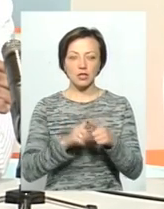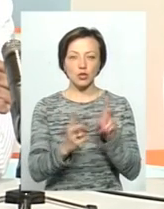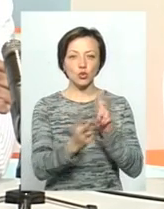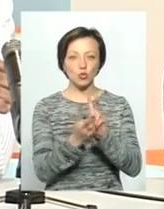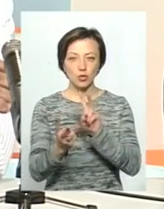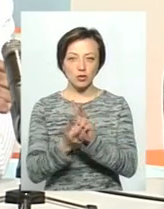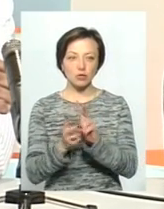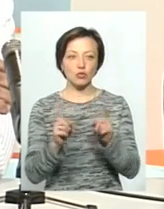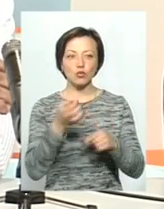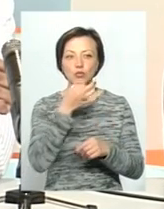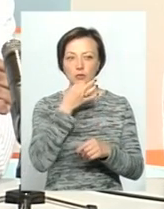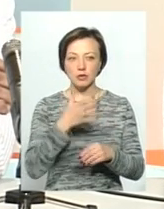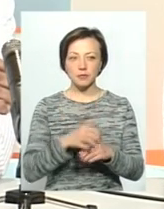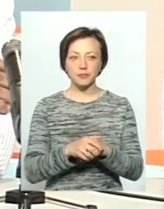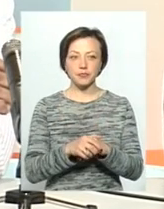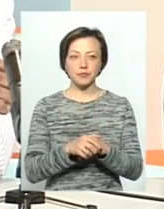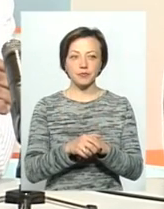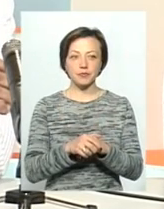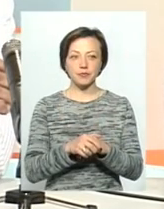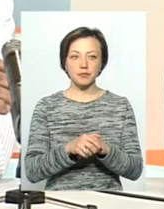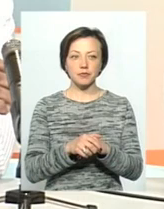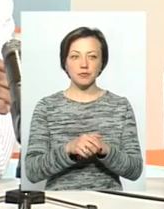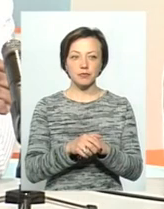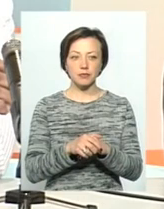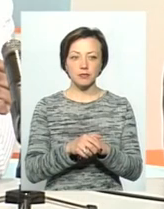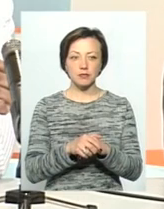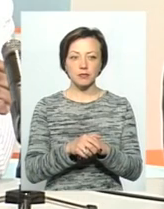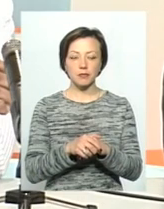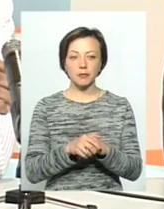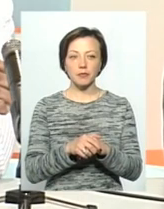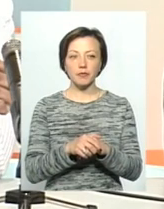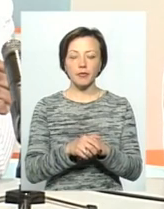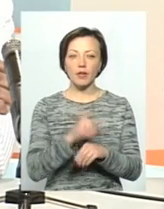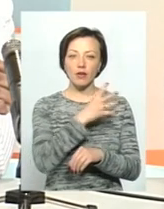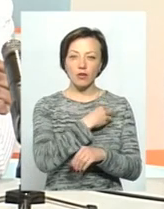і мені вони дуже сподобалися. Що я хочу відмітити, що